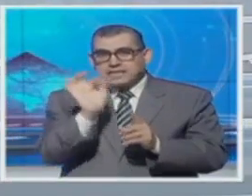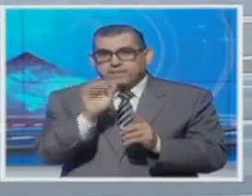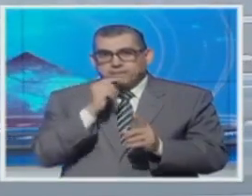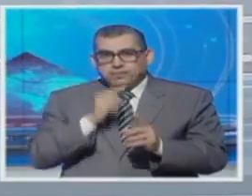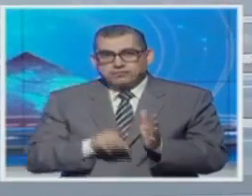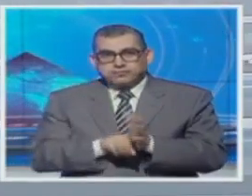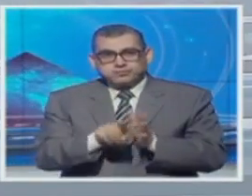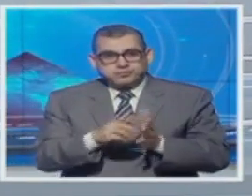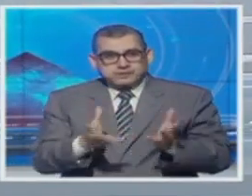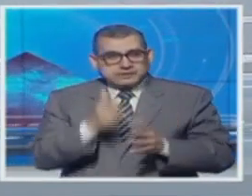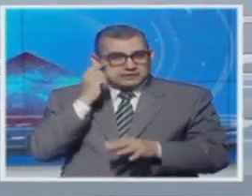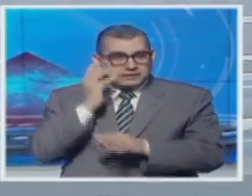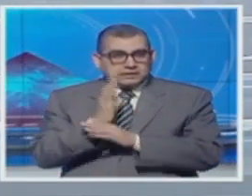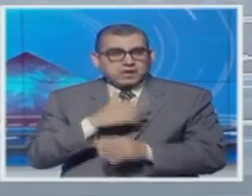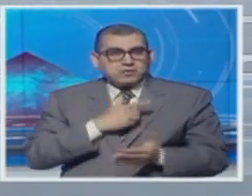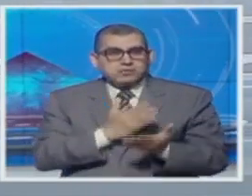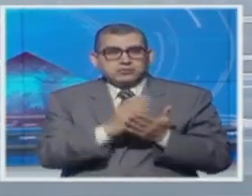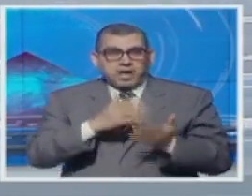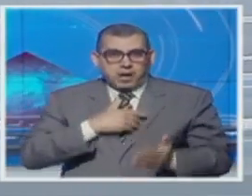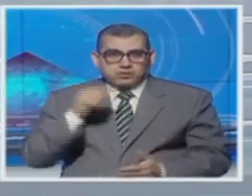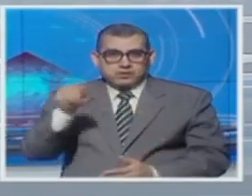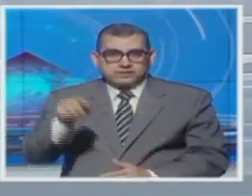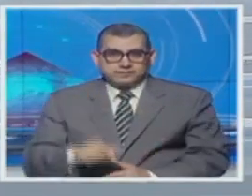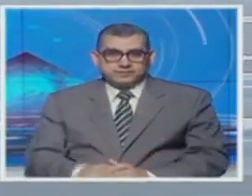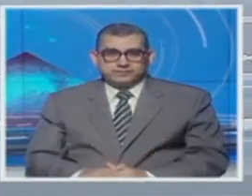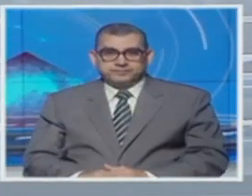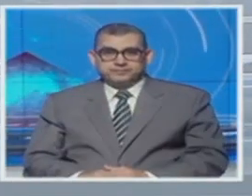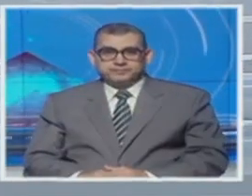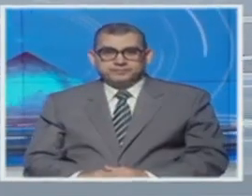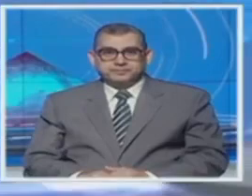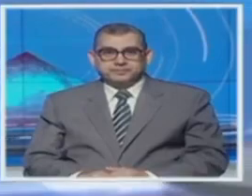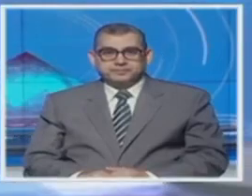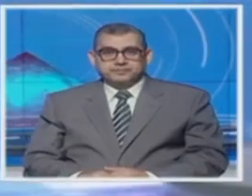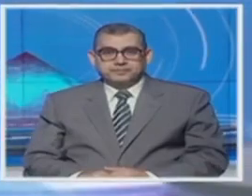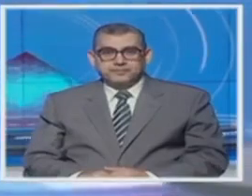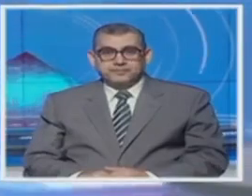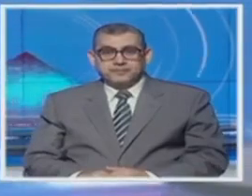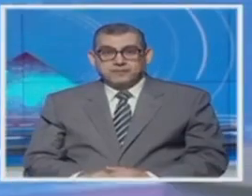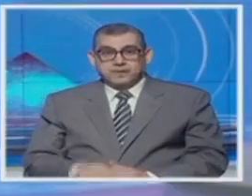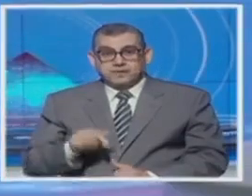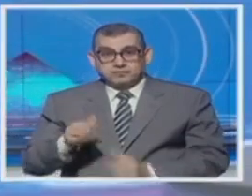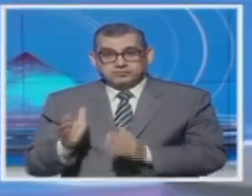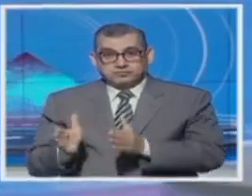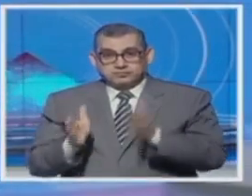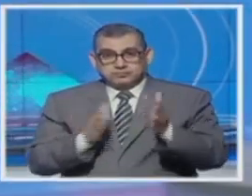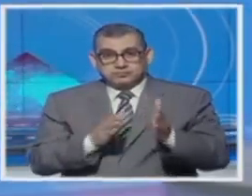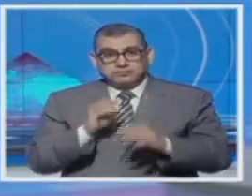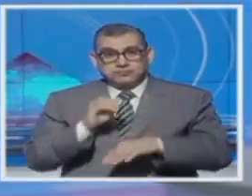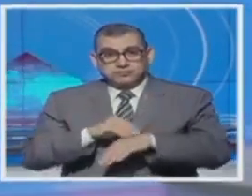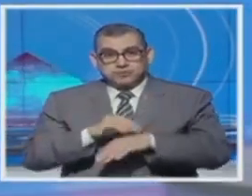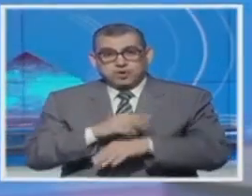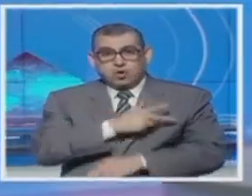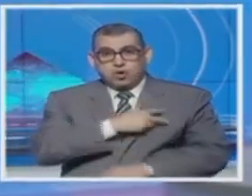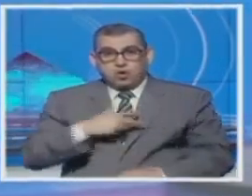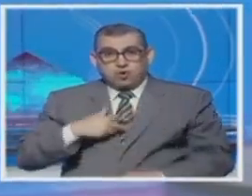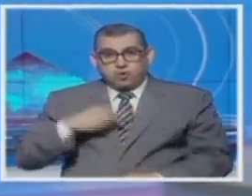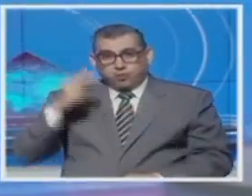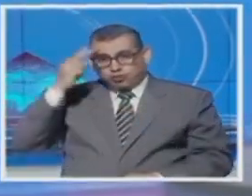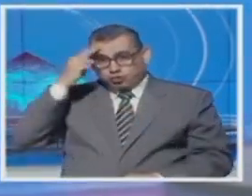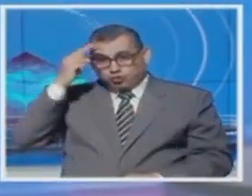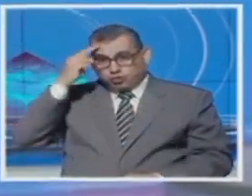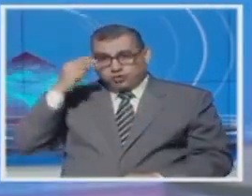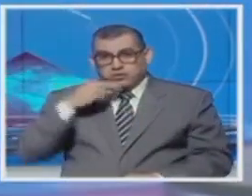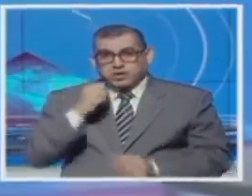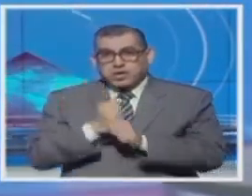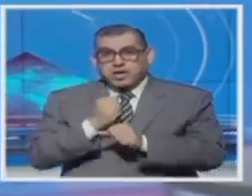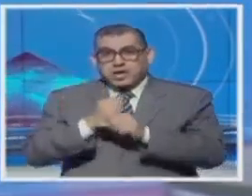ونشر أفكارهم الهدامة. من جانبها استدعت السلطات